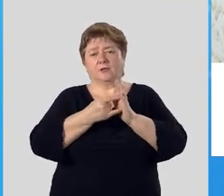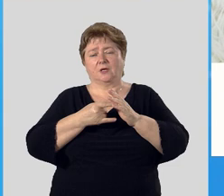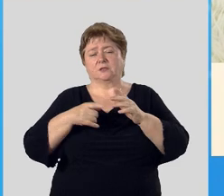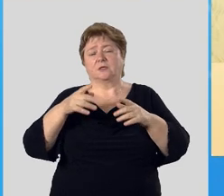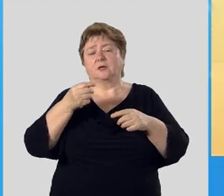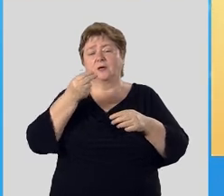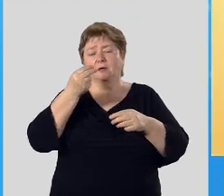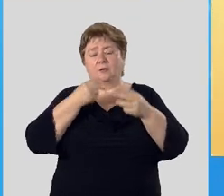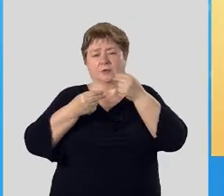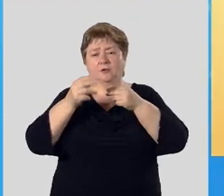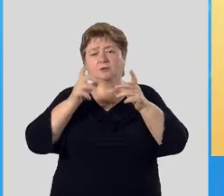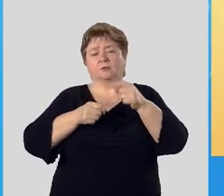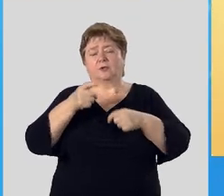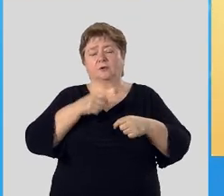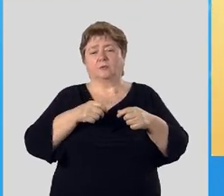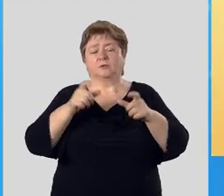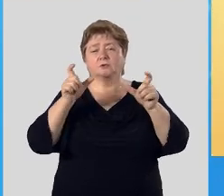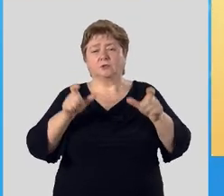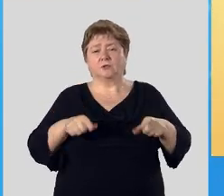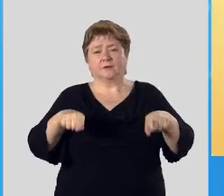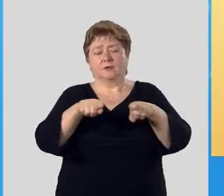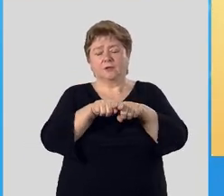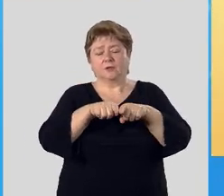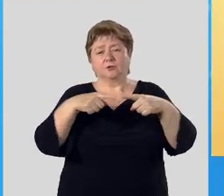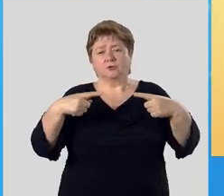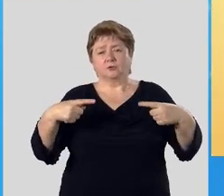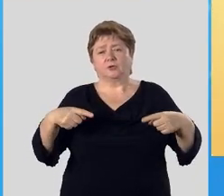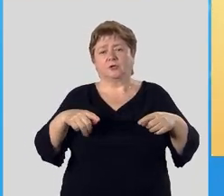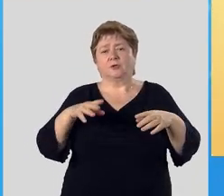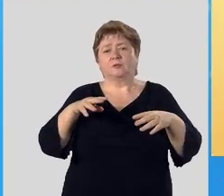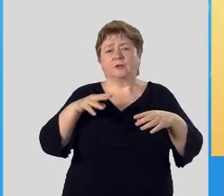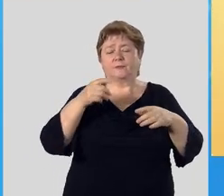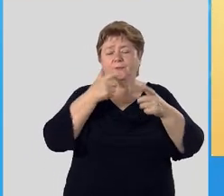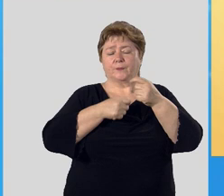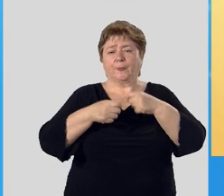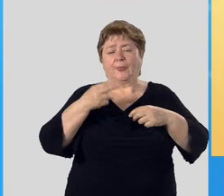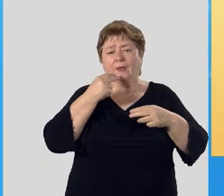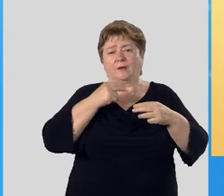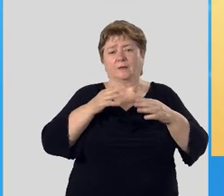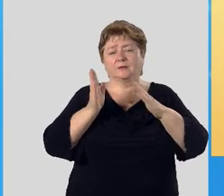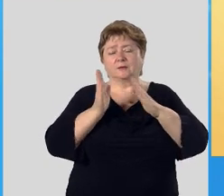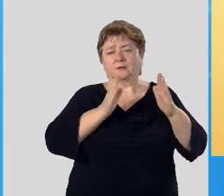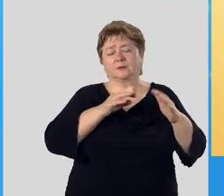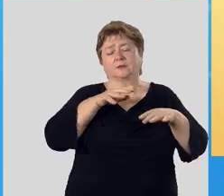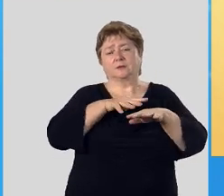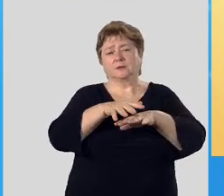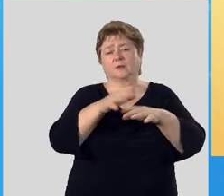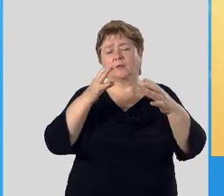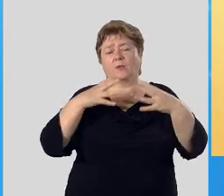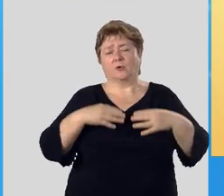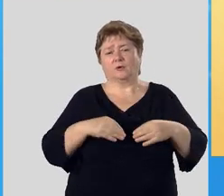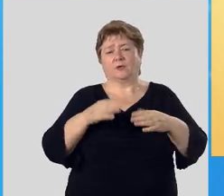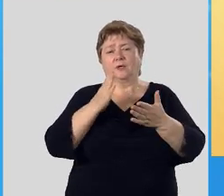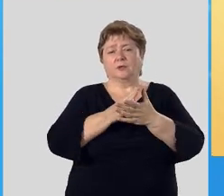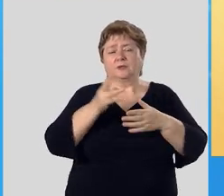млекопитающие человек имеет сходные с другими млекопитающие строения систем органов у него